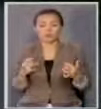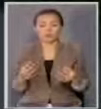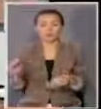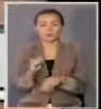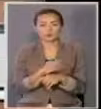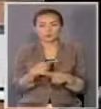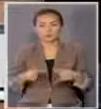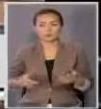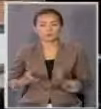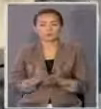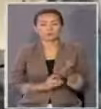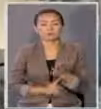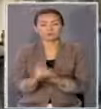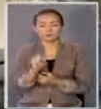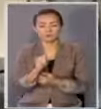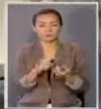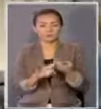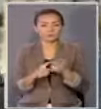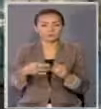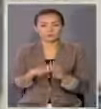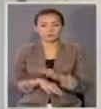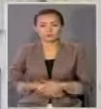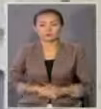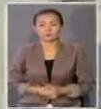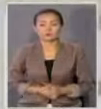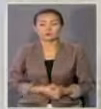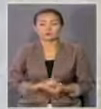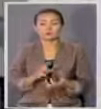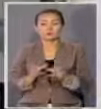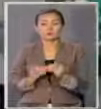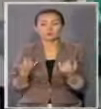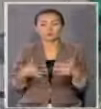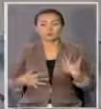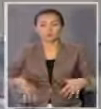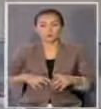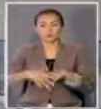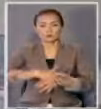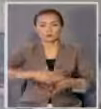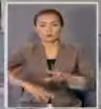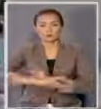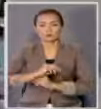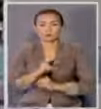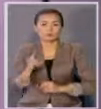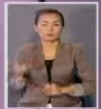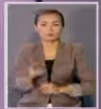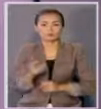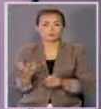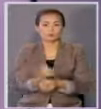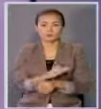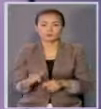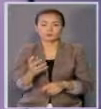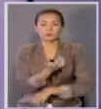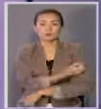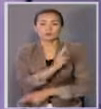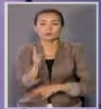еще несколько лет, прежде чем статус пандемии будет отменен. А к вышеперечисленным уязвимым слоям населения относятся те, кто не получил вакцину, и